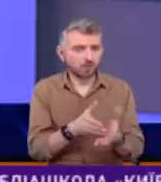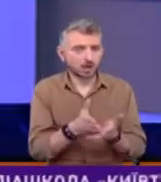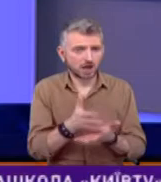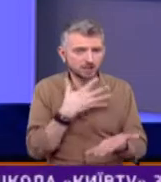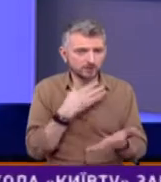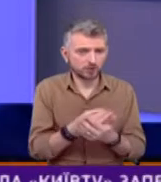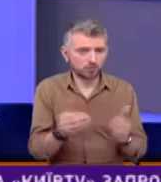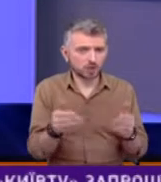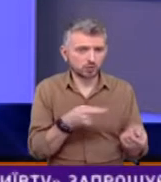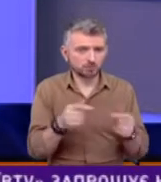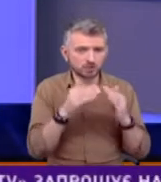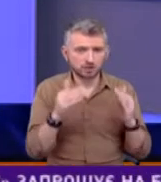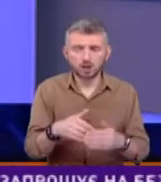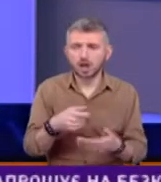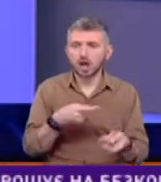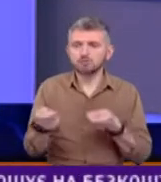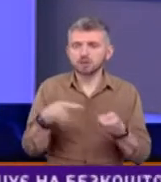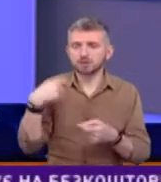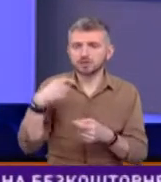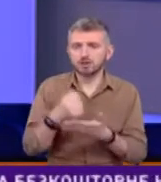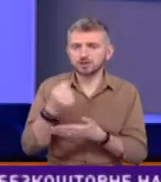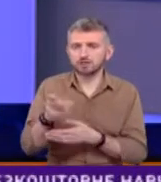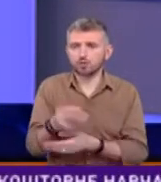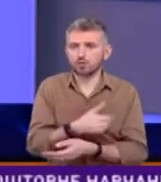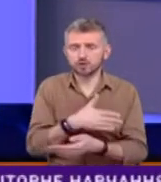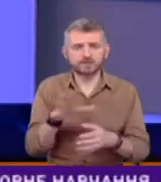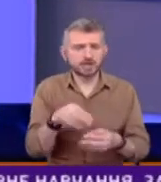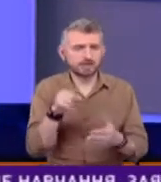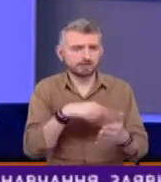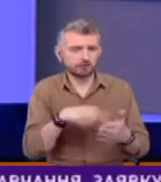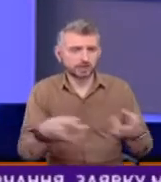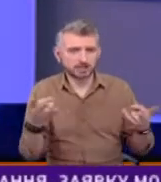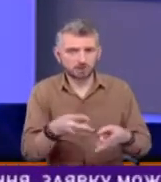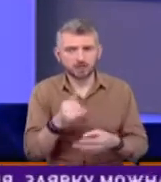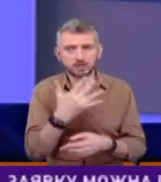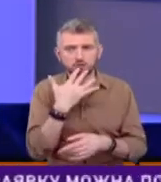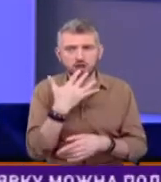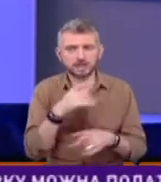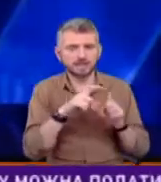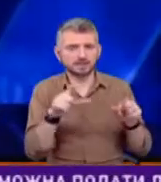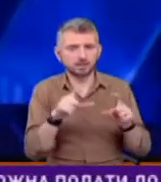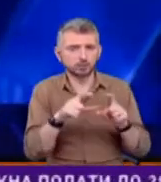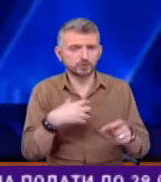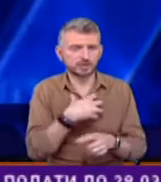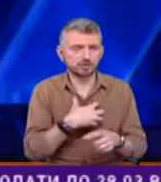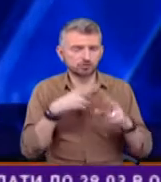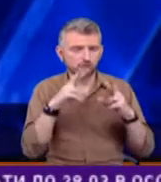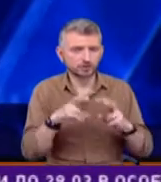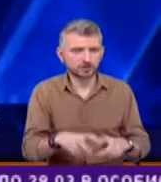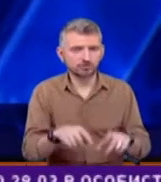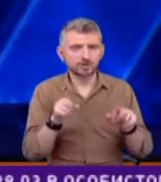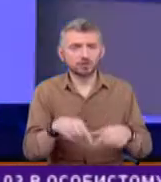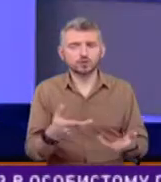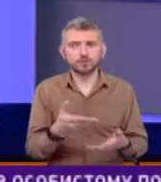маленьку адміністрацію. Президента призначає кого хочеш. І взагалі її ліквідувати треба. І Національний інститут стратегічних досліджень,